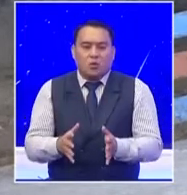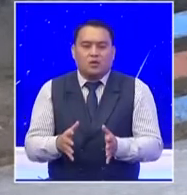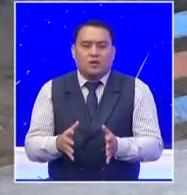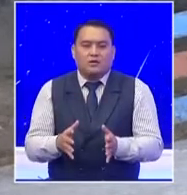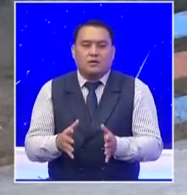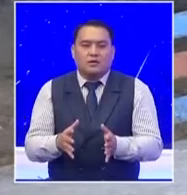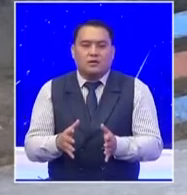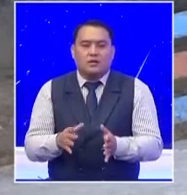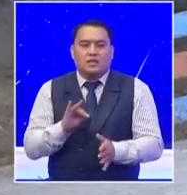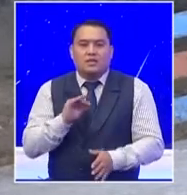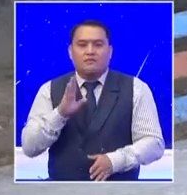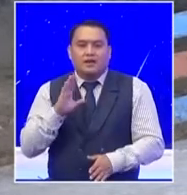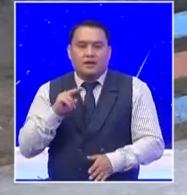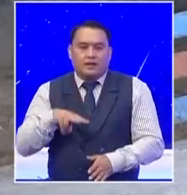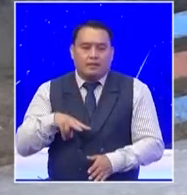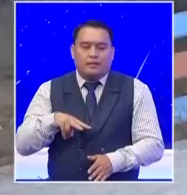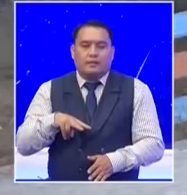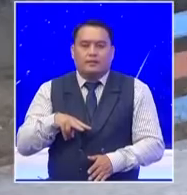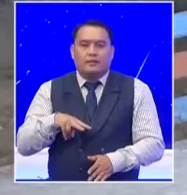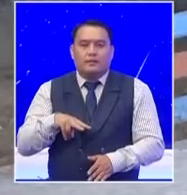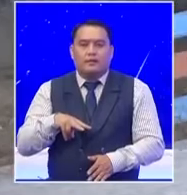наличие аппаратов ЭВЛ. Прошлись по